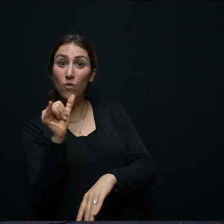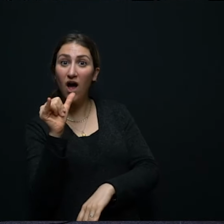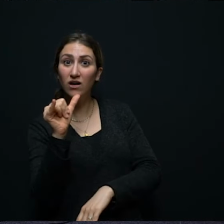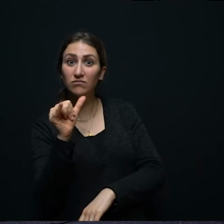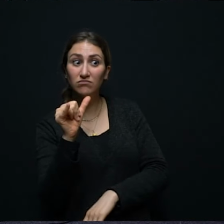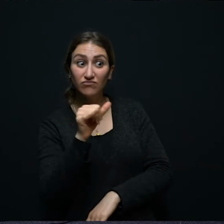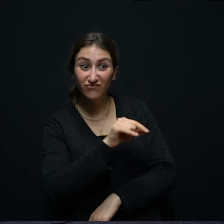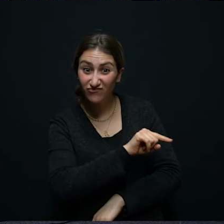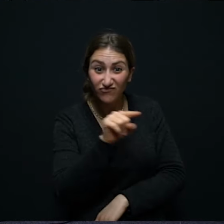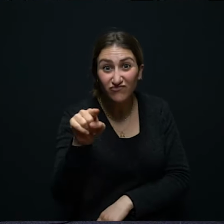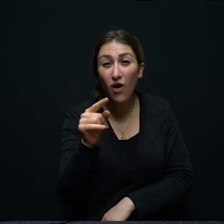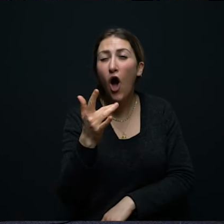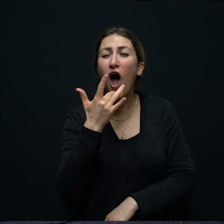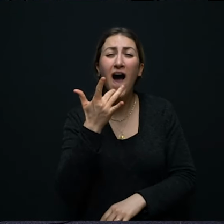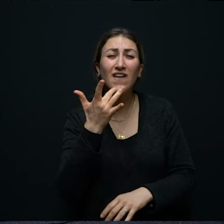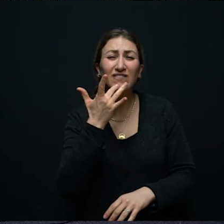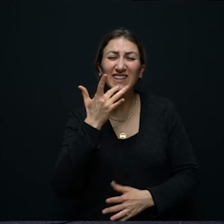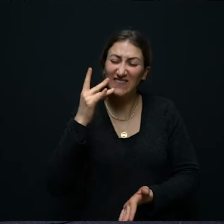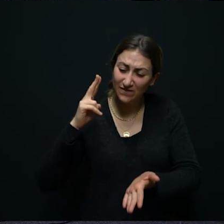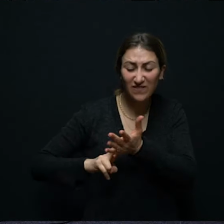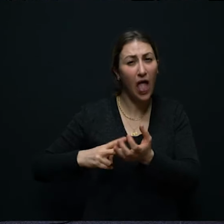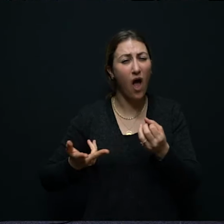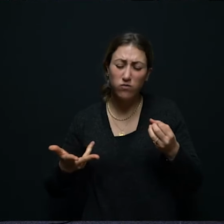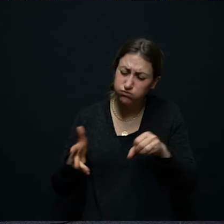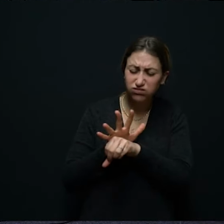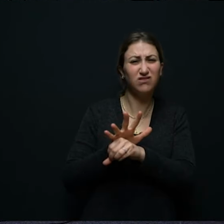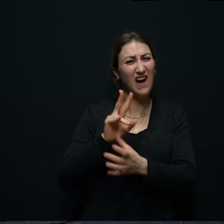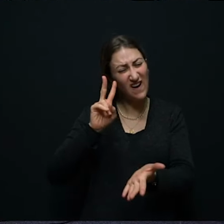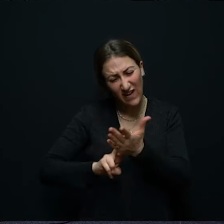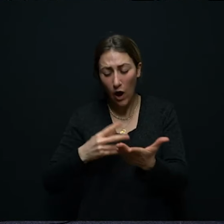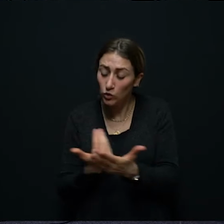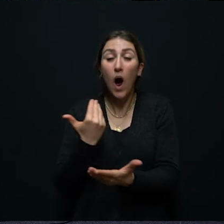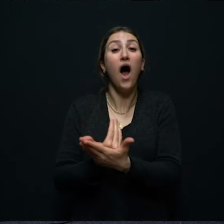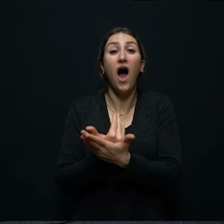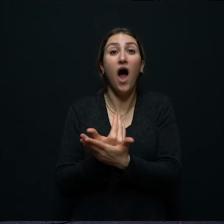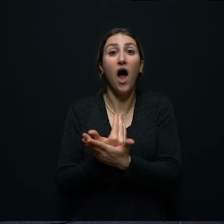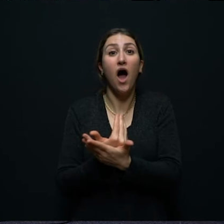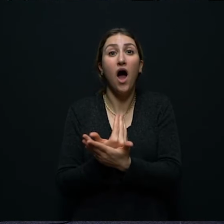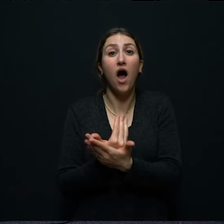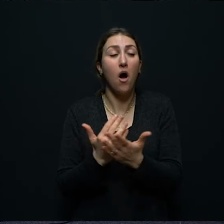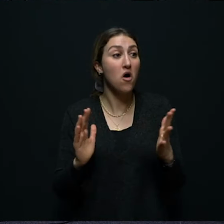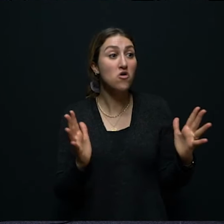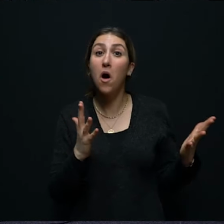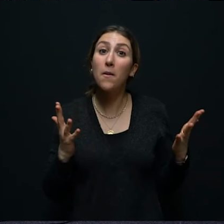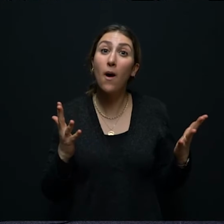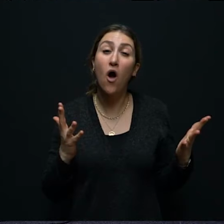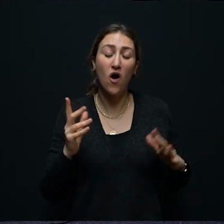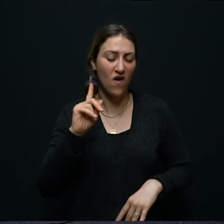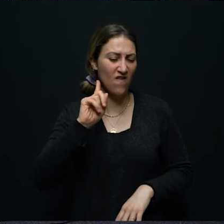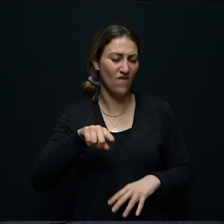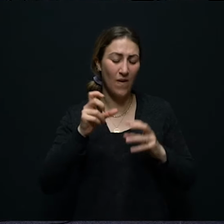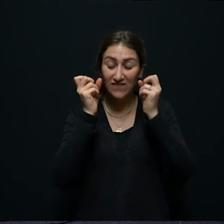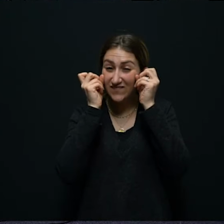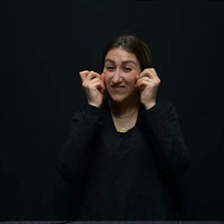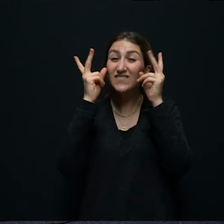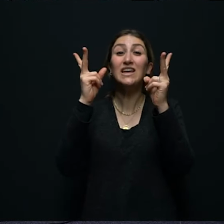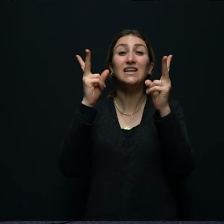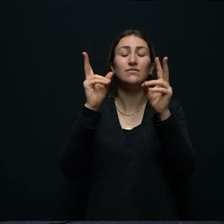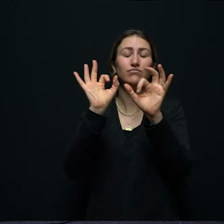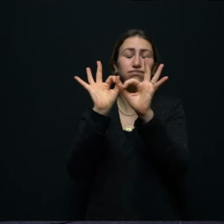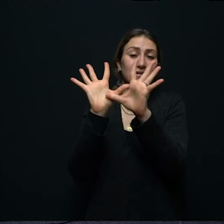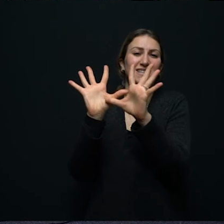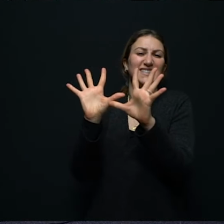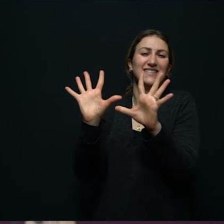vraie joie je crois personnellement que le remède c'est de vivre dans la sainteté et donc je reviens